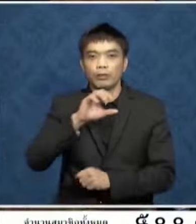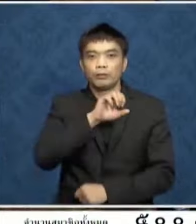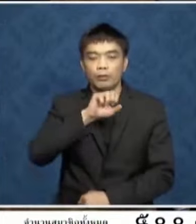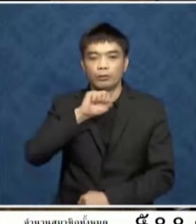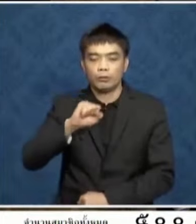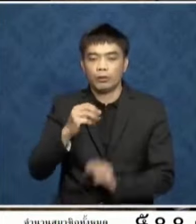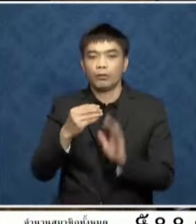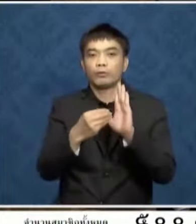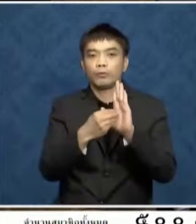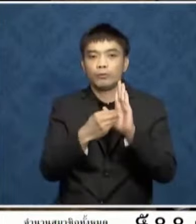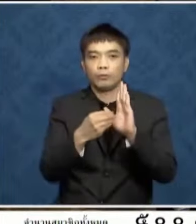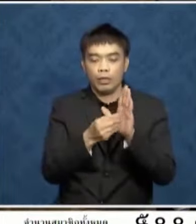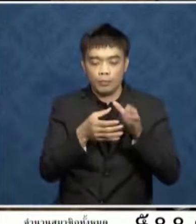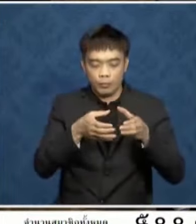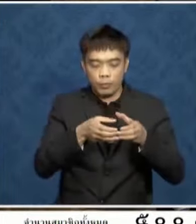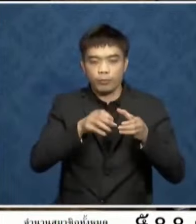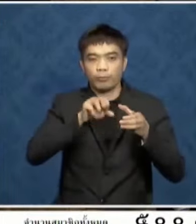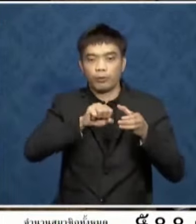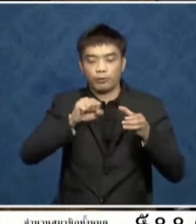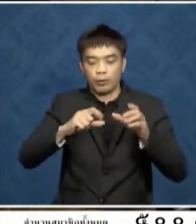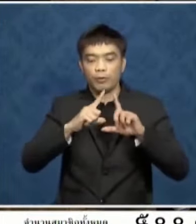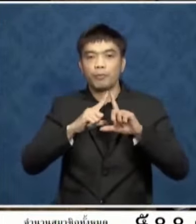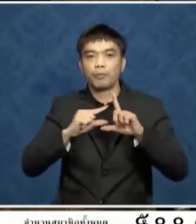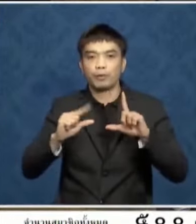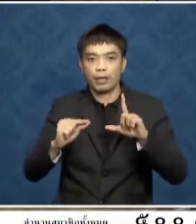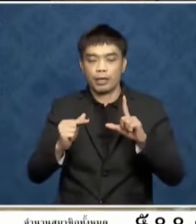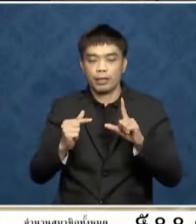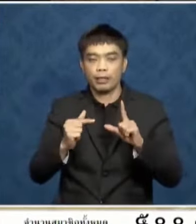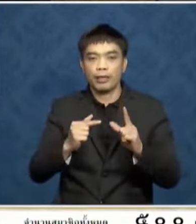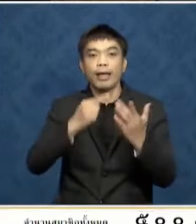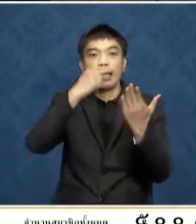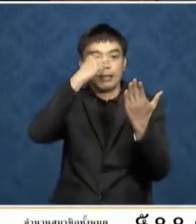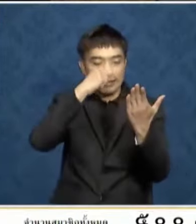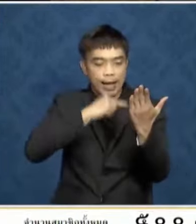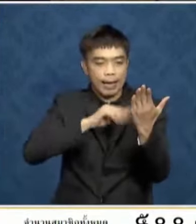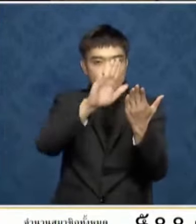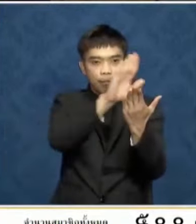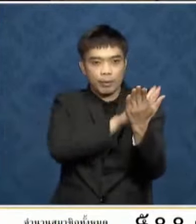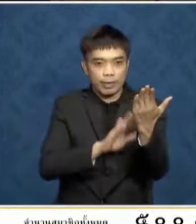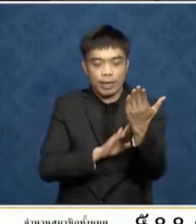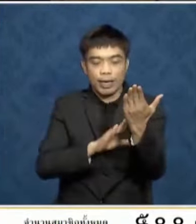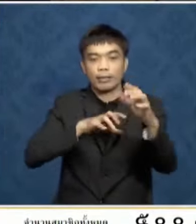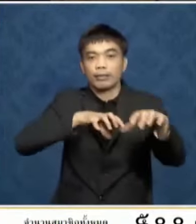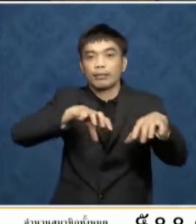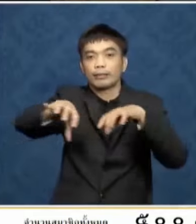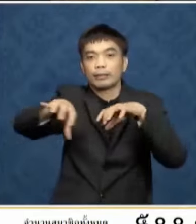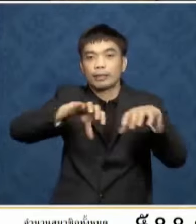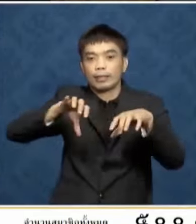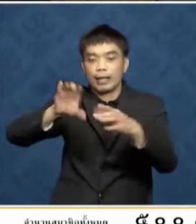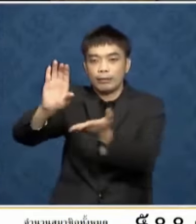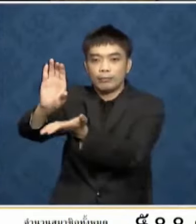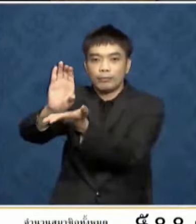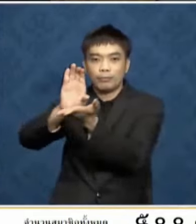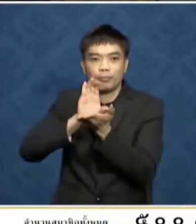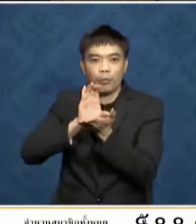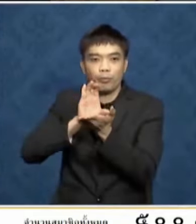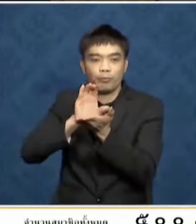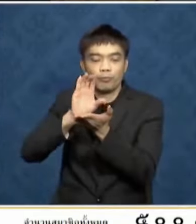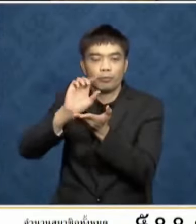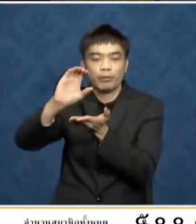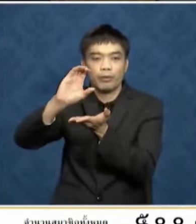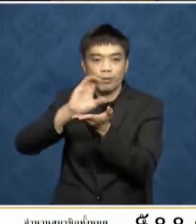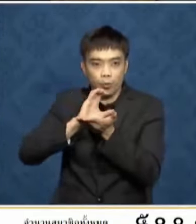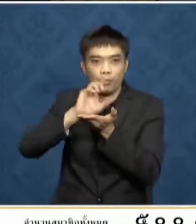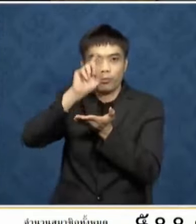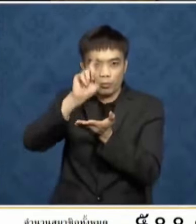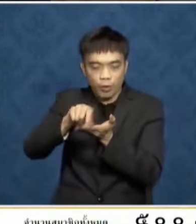พักกาวไกลครับงบประมาณของประเทศ จะจสนใหดีกตจดสใหมยุทธศาต์มีตัวชีวรมปสิธิภาพ